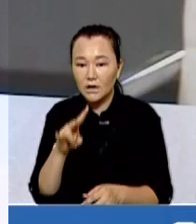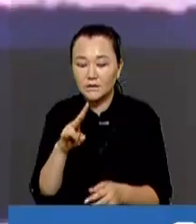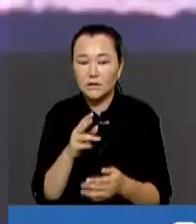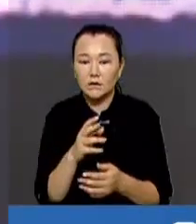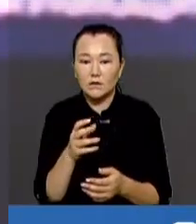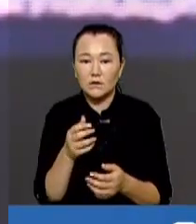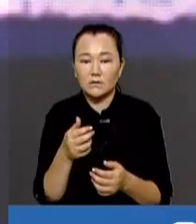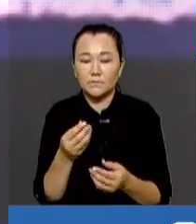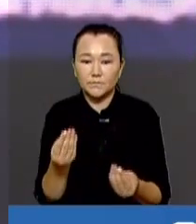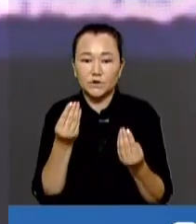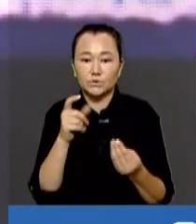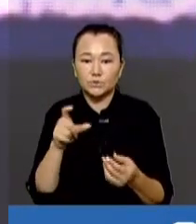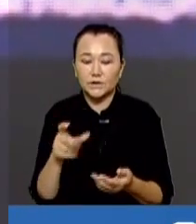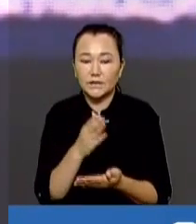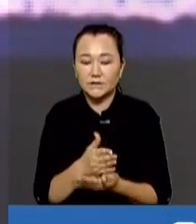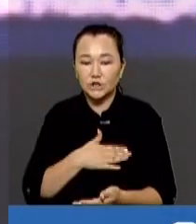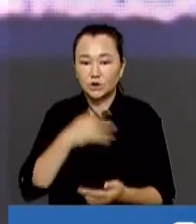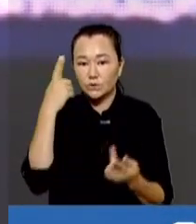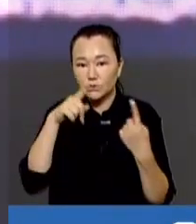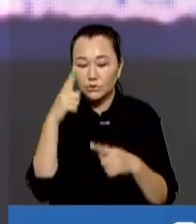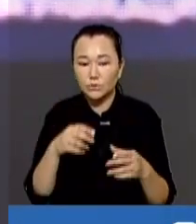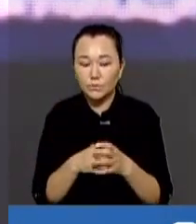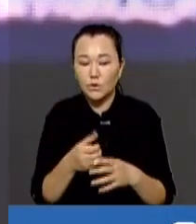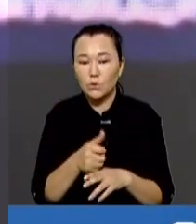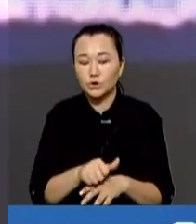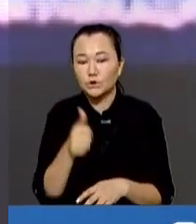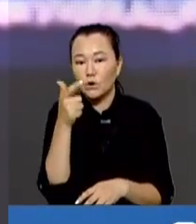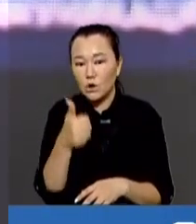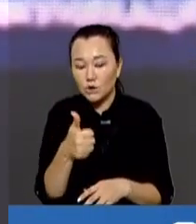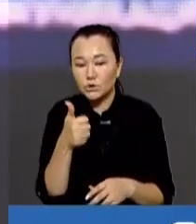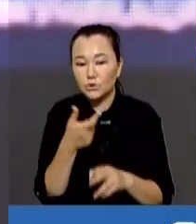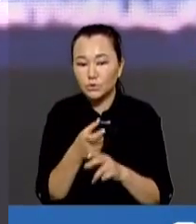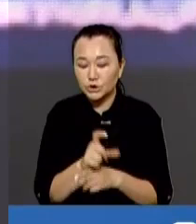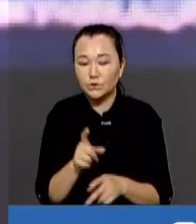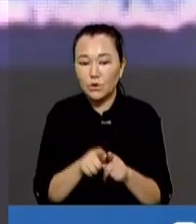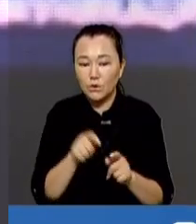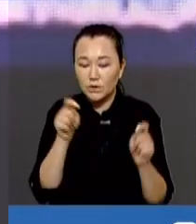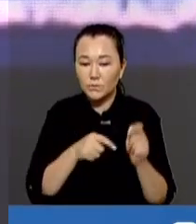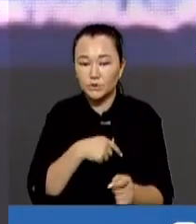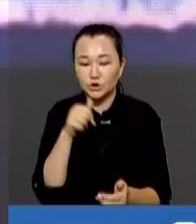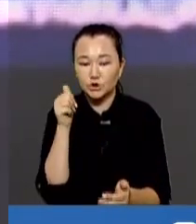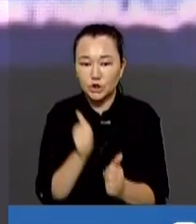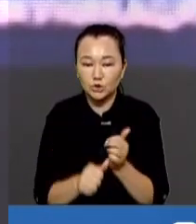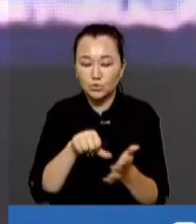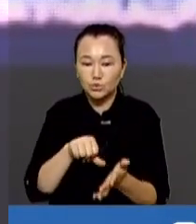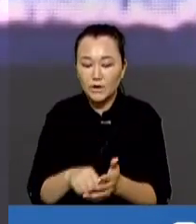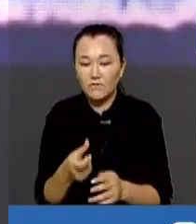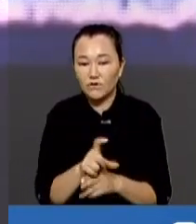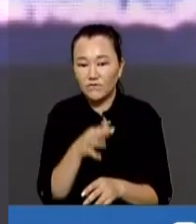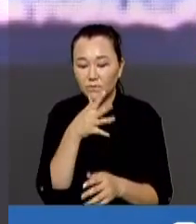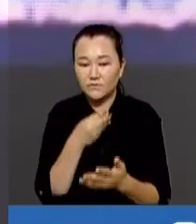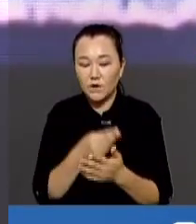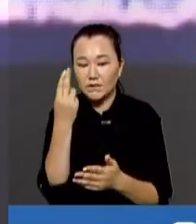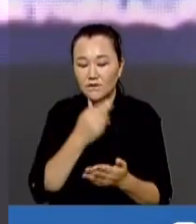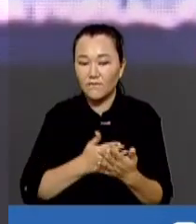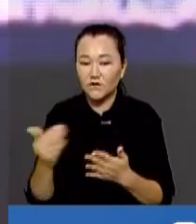бар. Біздің шығармашылық топтың дайындығы айтарлықтай жақсы. Біз мұндай халықаралық шараға жиі қатысып тұрамыз. Осы жолда өз астанамызда